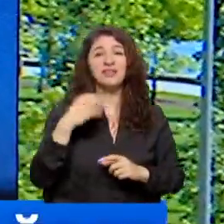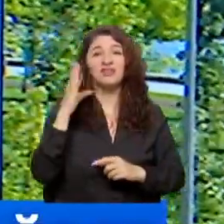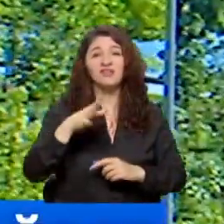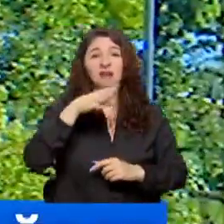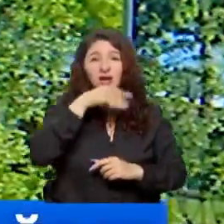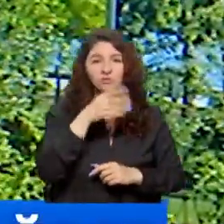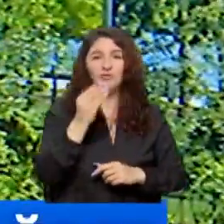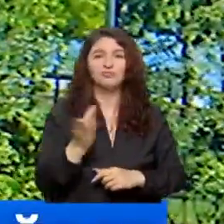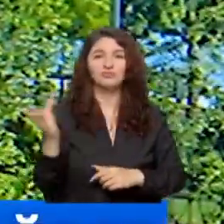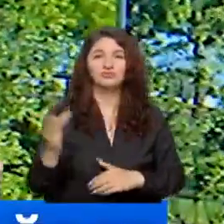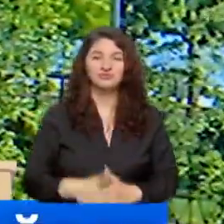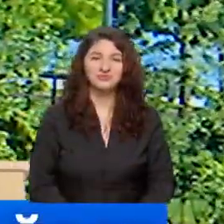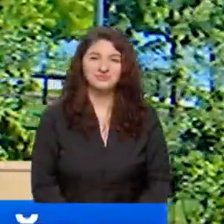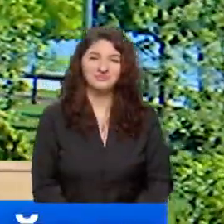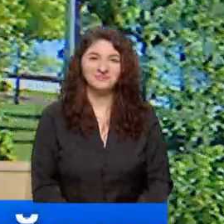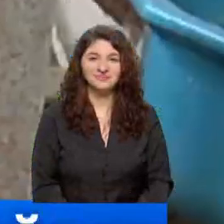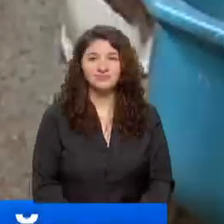benden daha fazla yaşlanmış